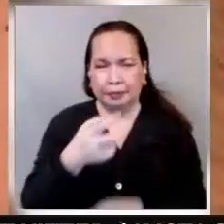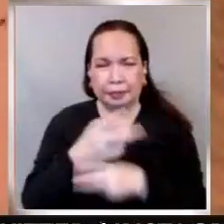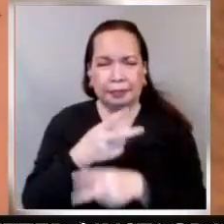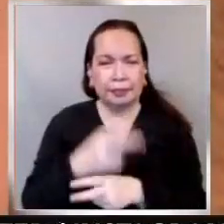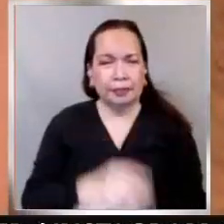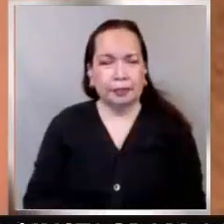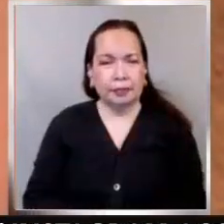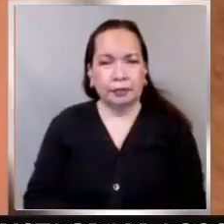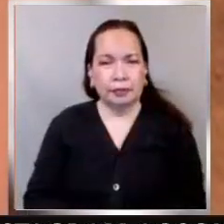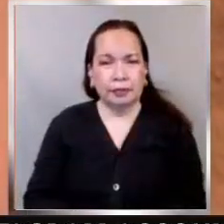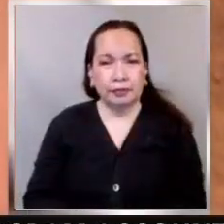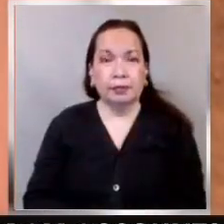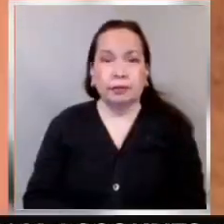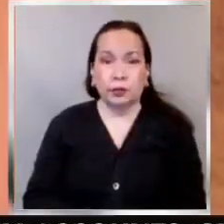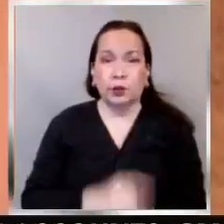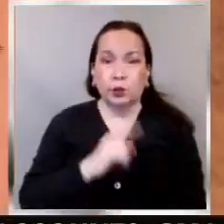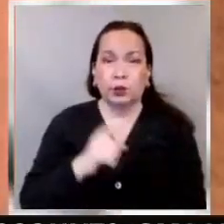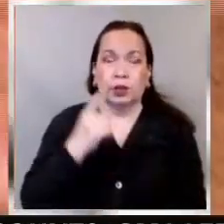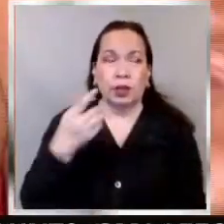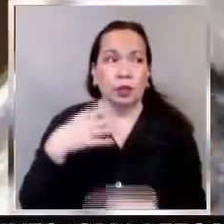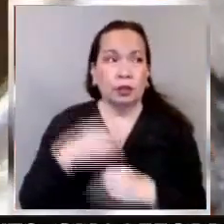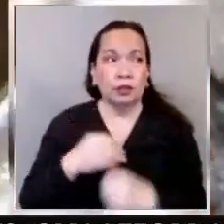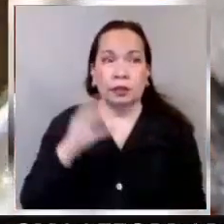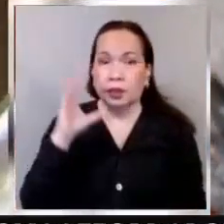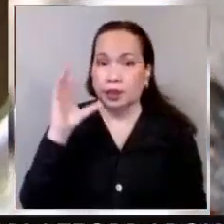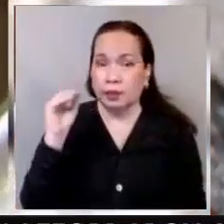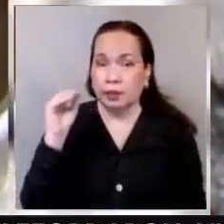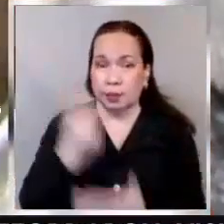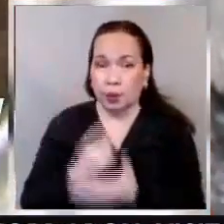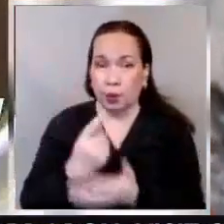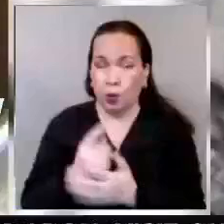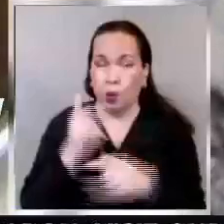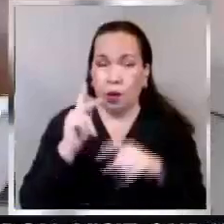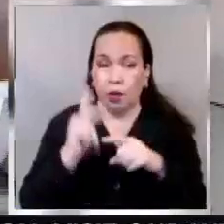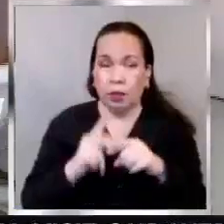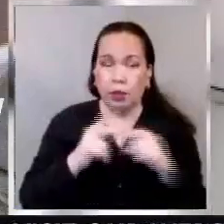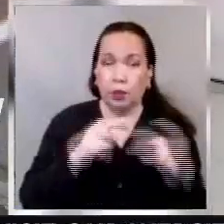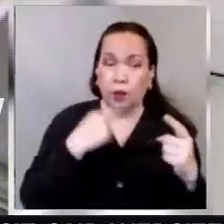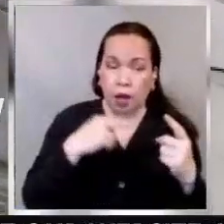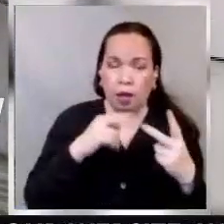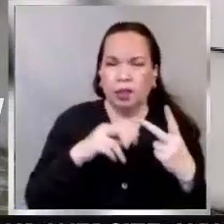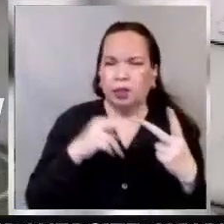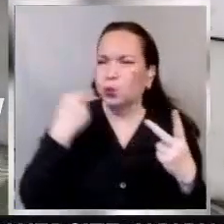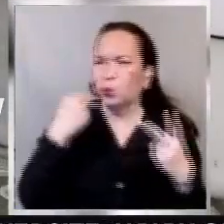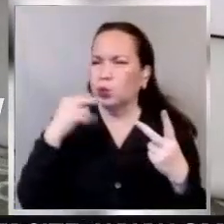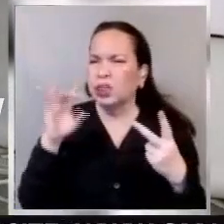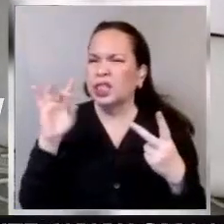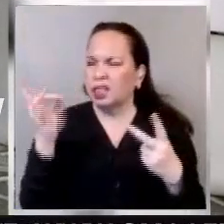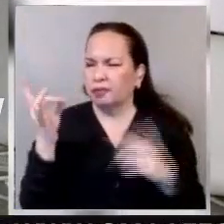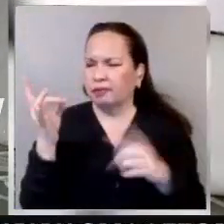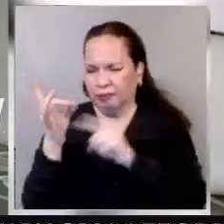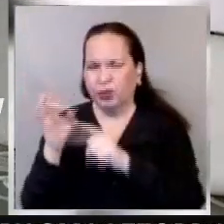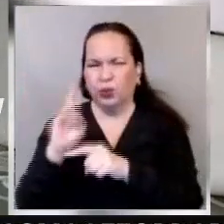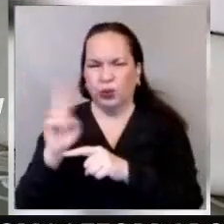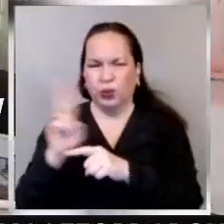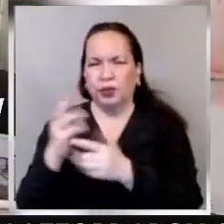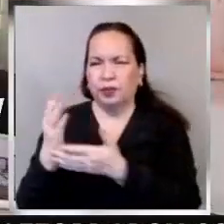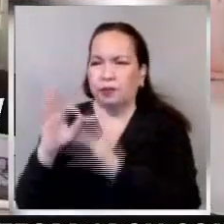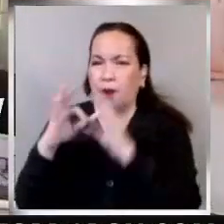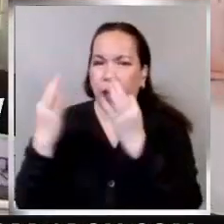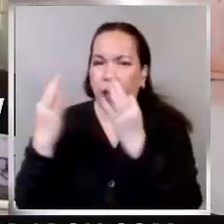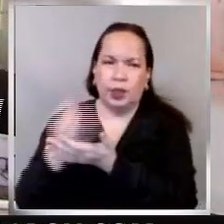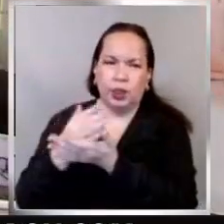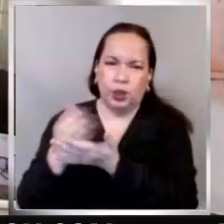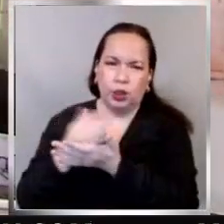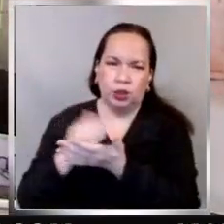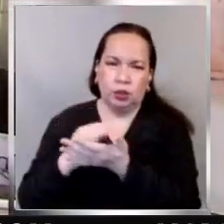Sa halip na 50 pesos kada kilong bigas, noodles na tig 8 pesos na lang ang pinagsasaluhan ng pamilya ni Luz. Nahirapan na po